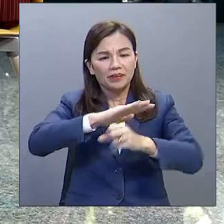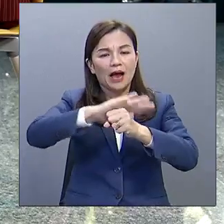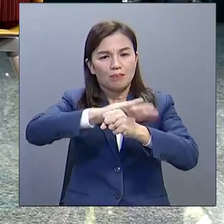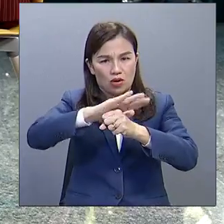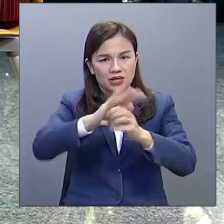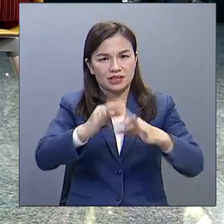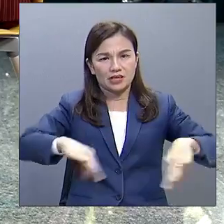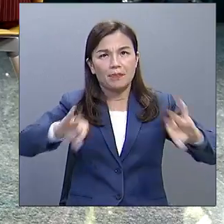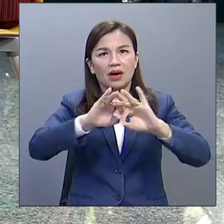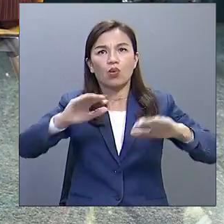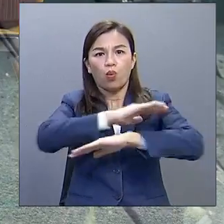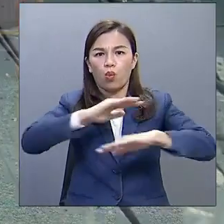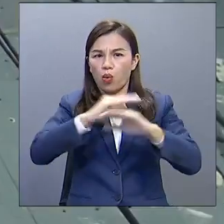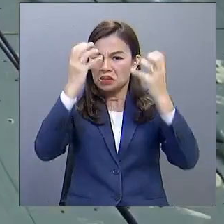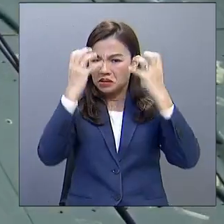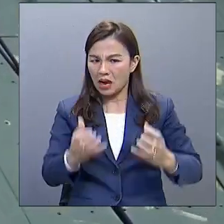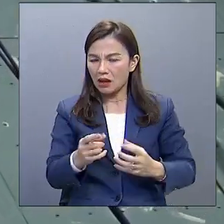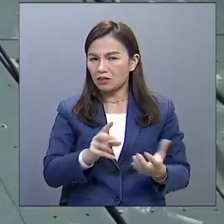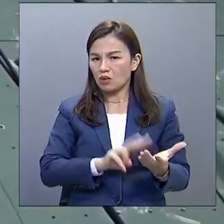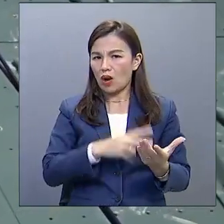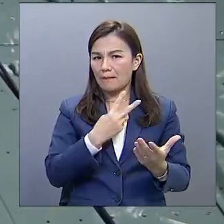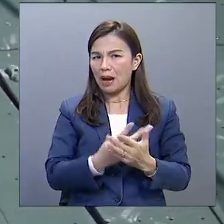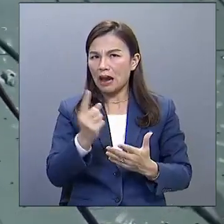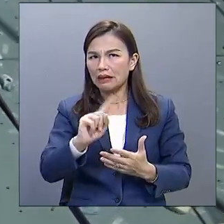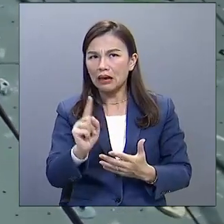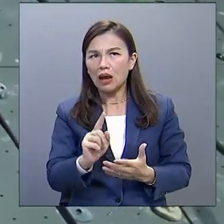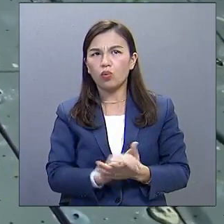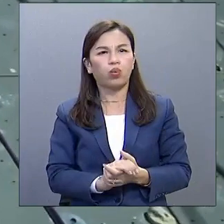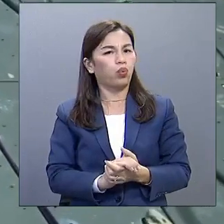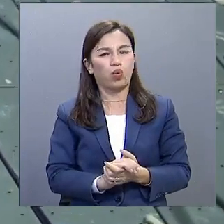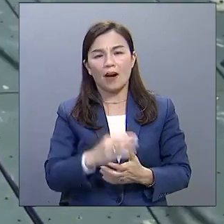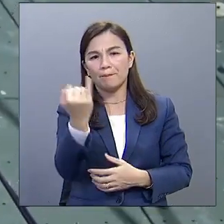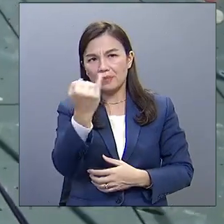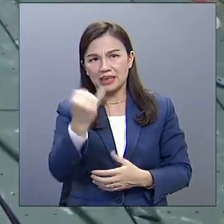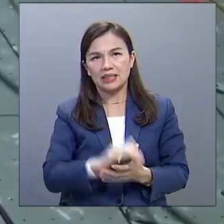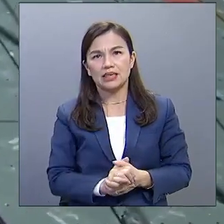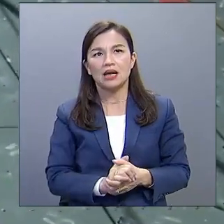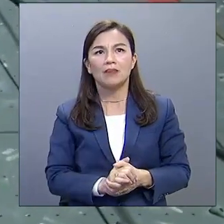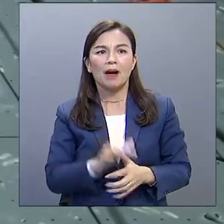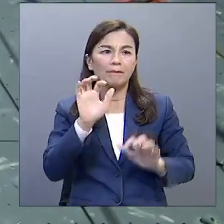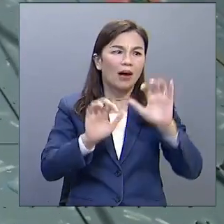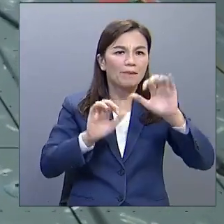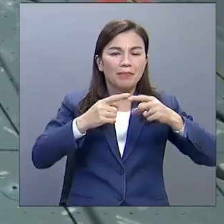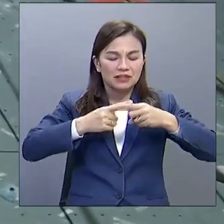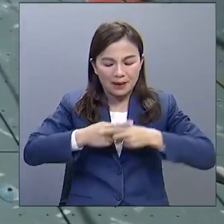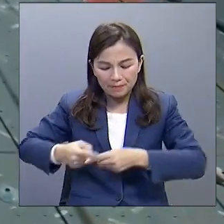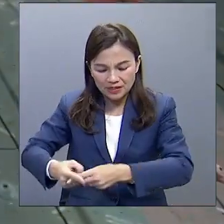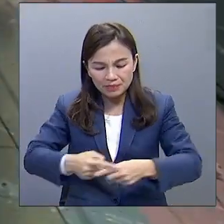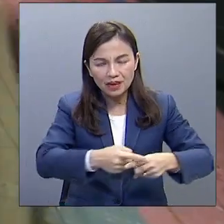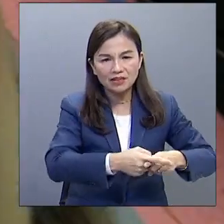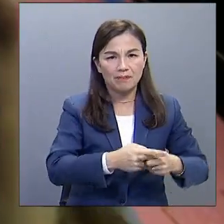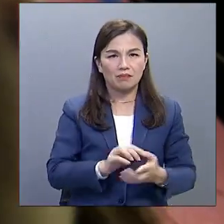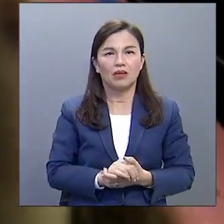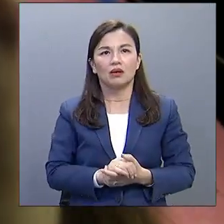รู้จักนี่สายโหด ออกทุกอย่างมาราธอนปีหน้า ใช่ทำหมดเลยค่ะสุดท้ายบาดเจ็บแล้วก็มี